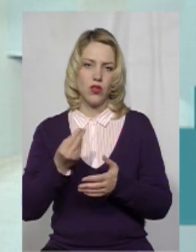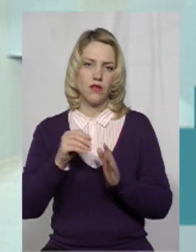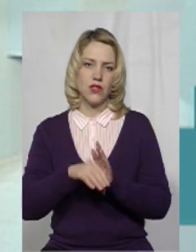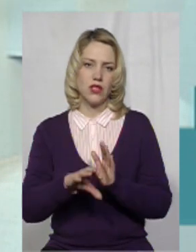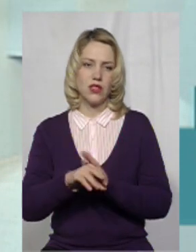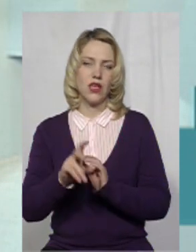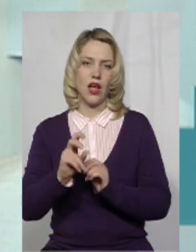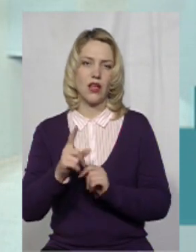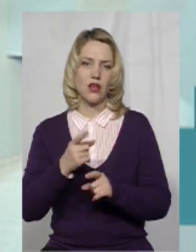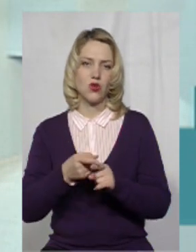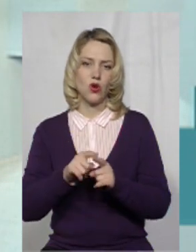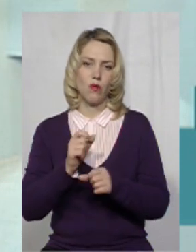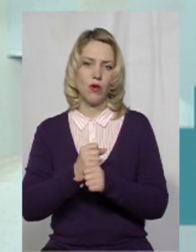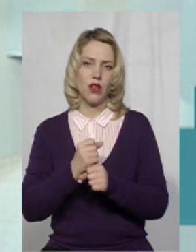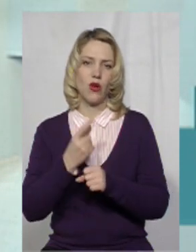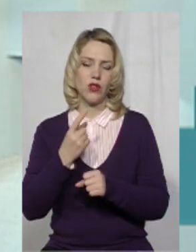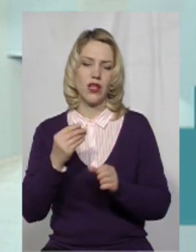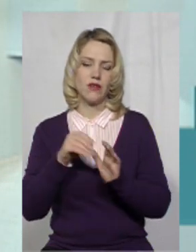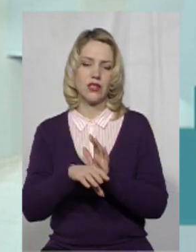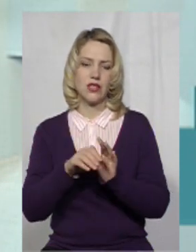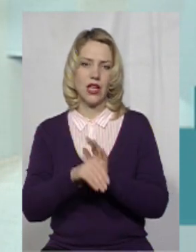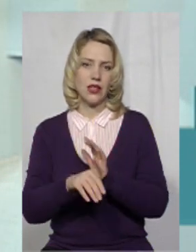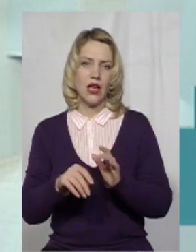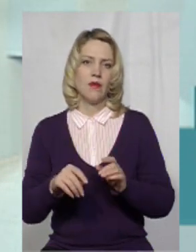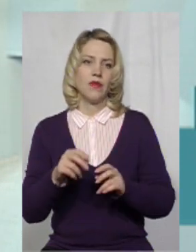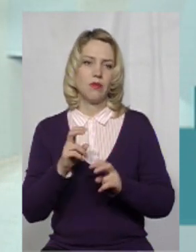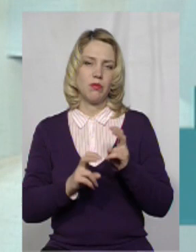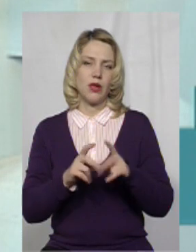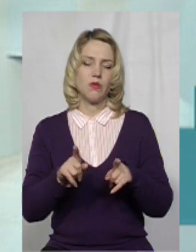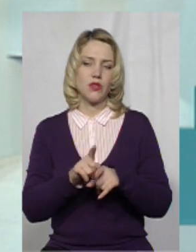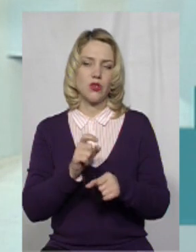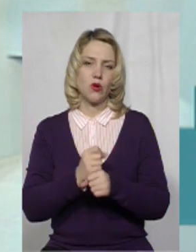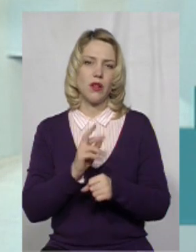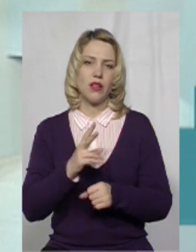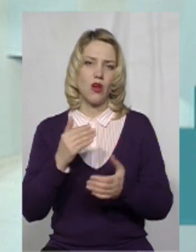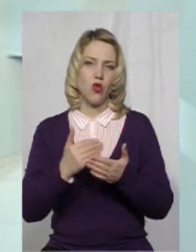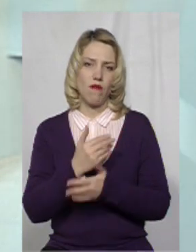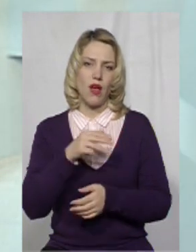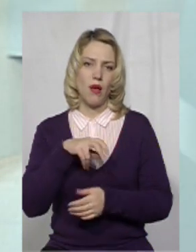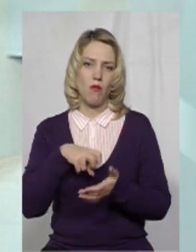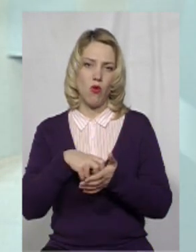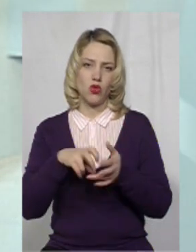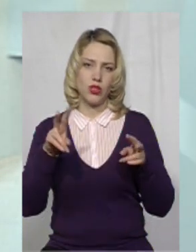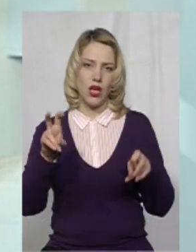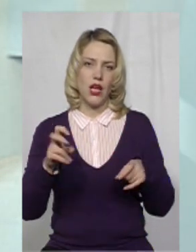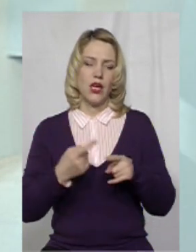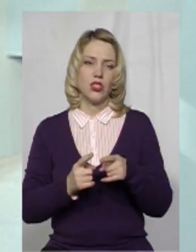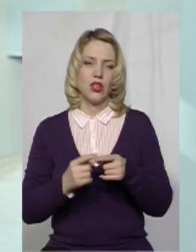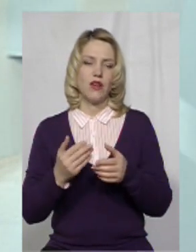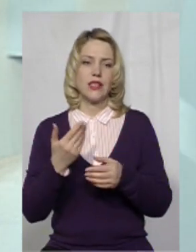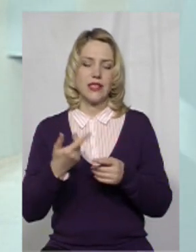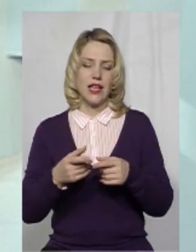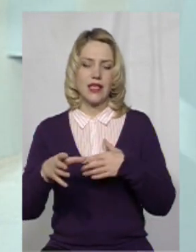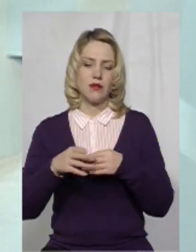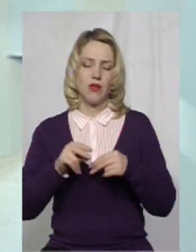одне підприємство зробило, таке як Нова Пошта. Ну, тобто, і чи вони теж мають таку готовність і наміри. Тобто це було в цьому меморандумі. Тобто це є